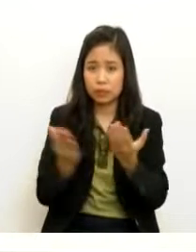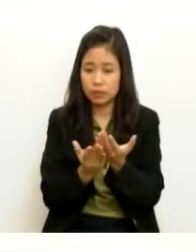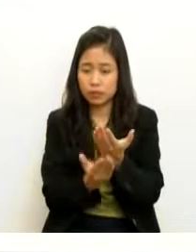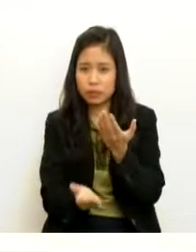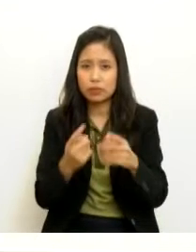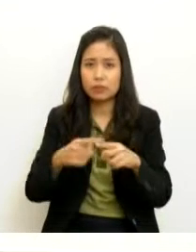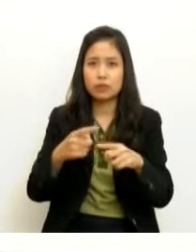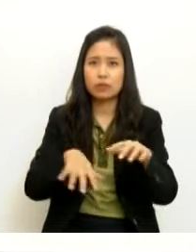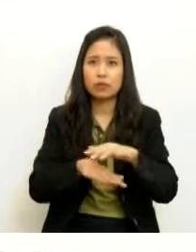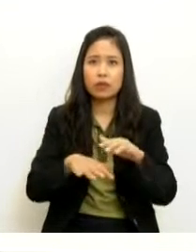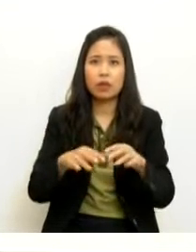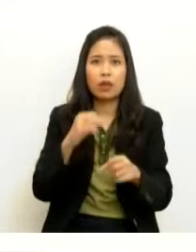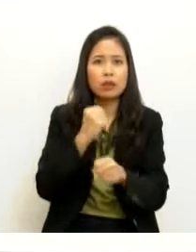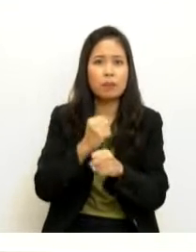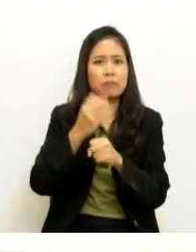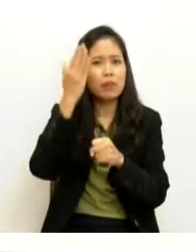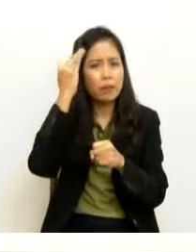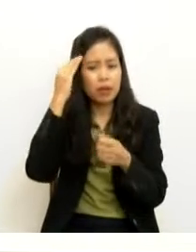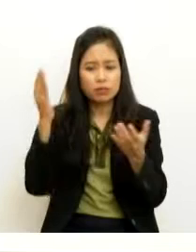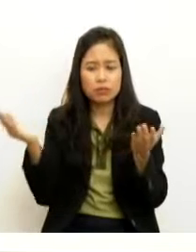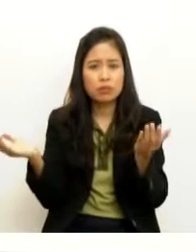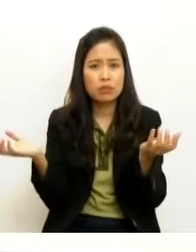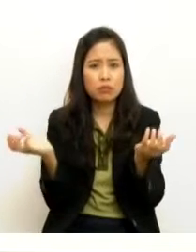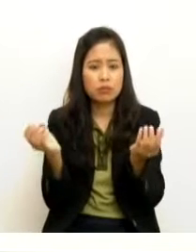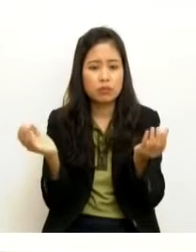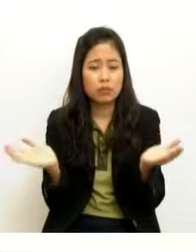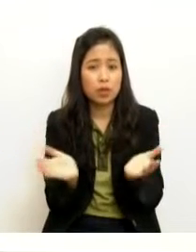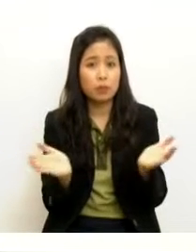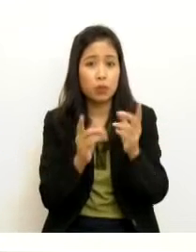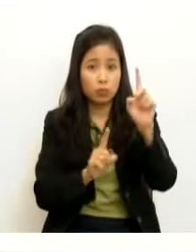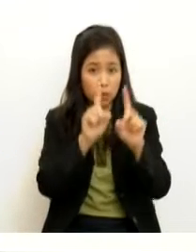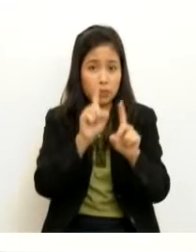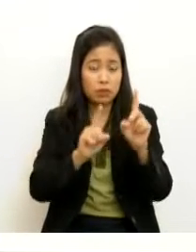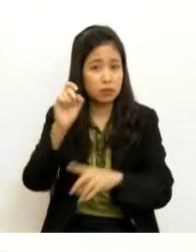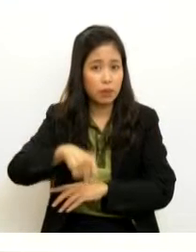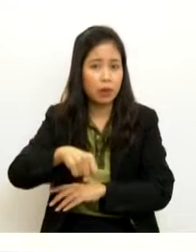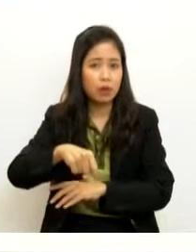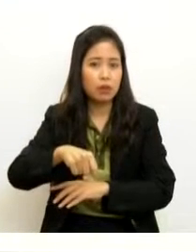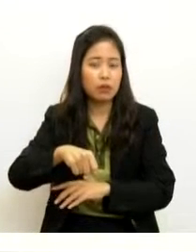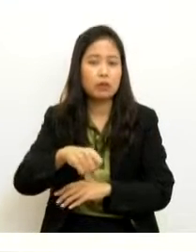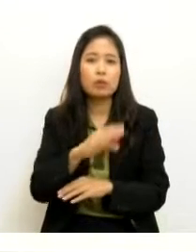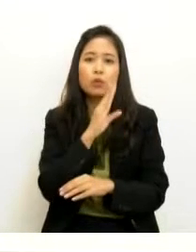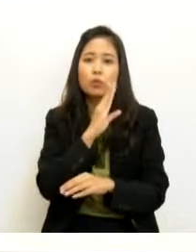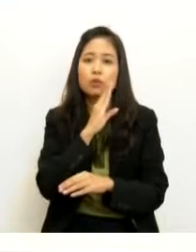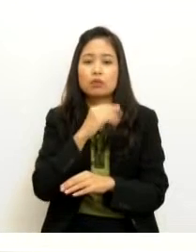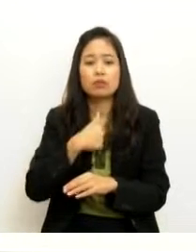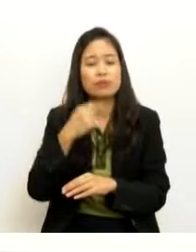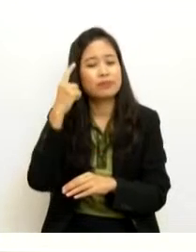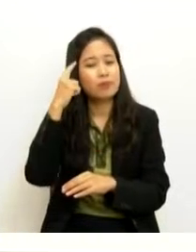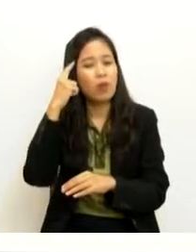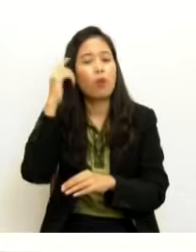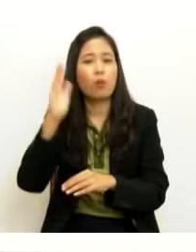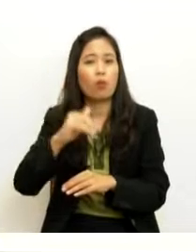ทำขึ้นเพื่อรองรับการประเมินอะไรกันบ้างนะครับ ถ้าเรารู้ถึงที่มา